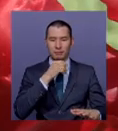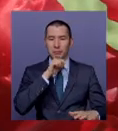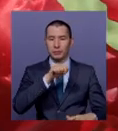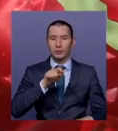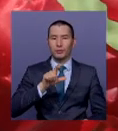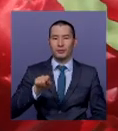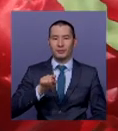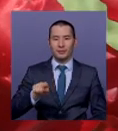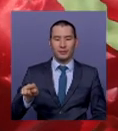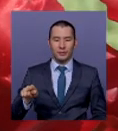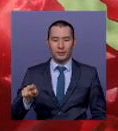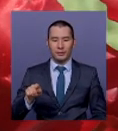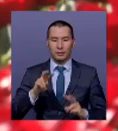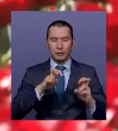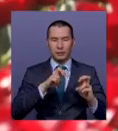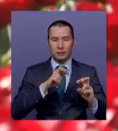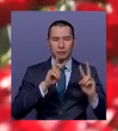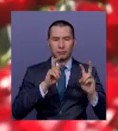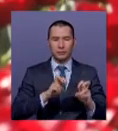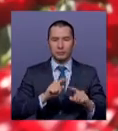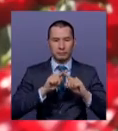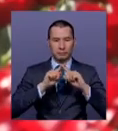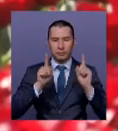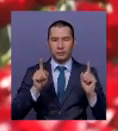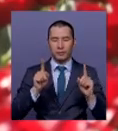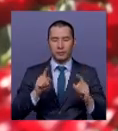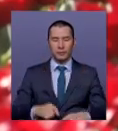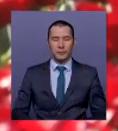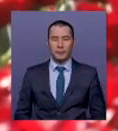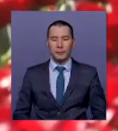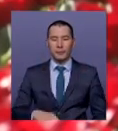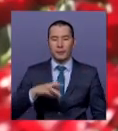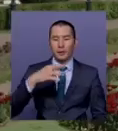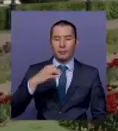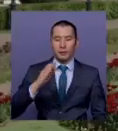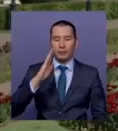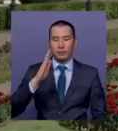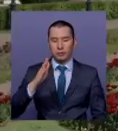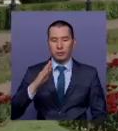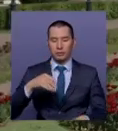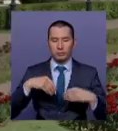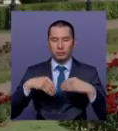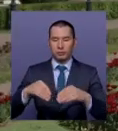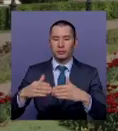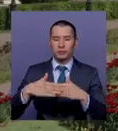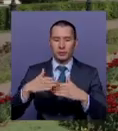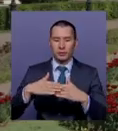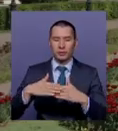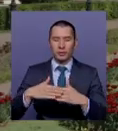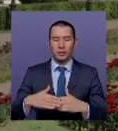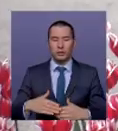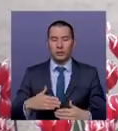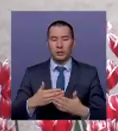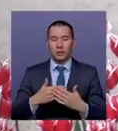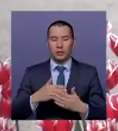тюльпаны самых удивительных и редких сортов. А в мае во всех районах начнут высаживать цветы в открытый грунт. Предпочтение дадут более устойчивым сортам –